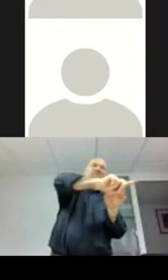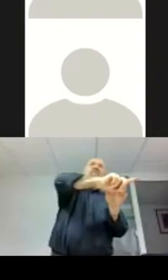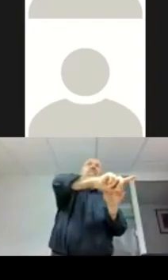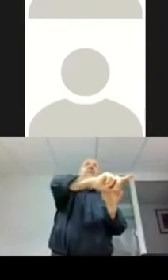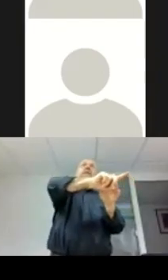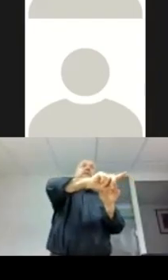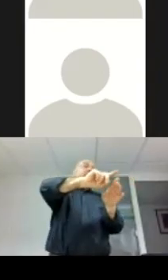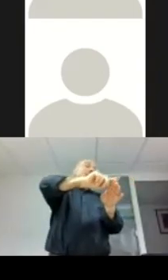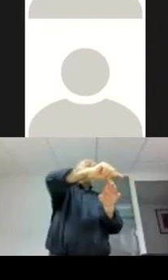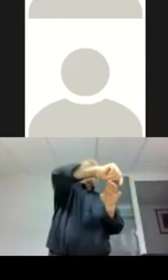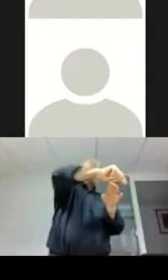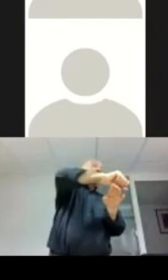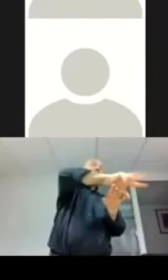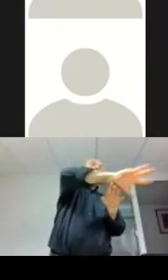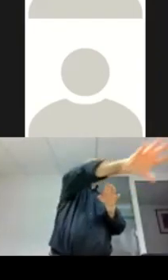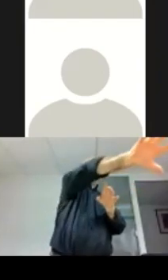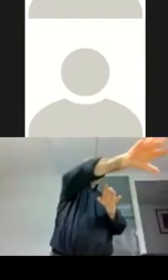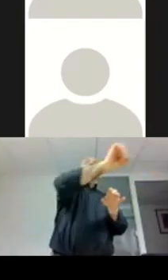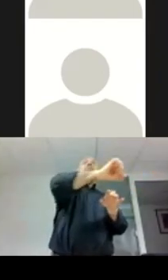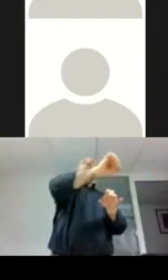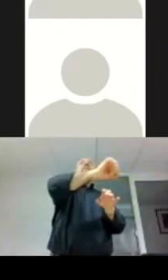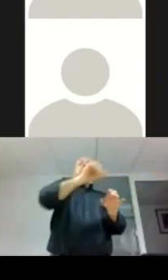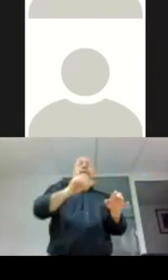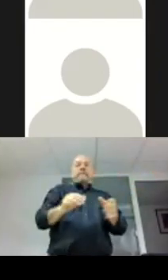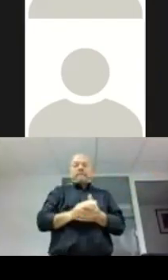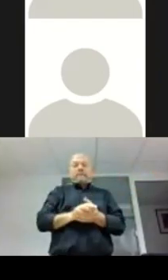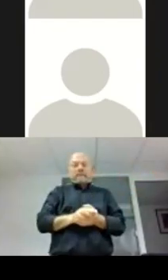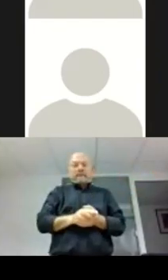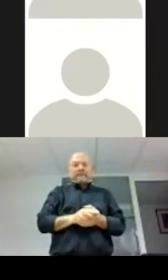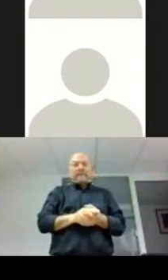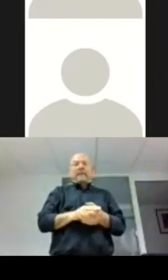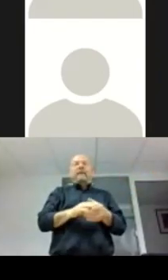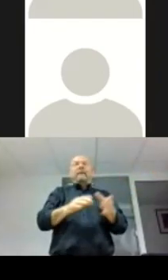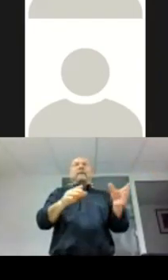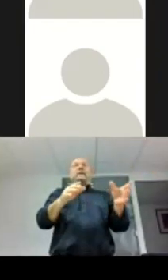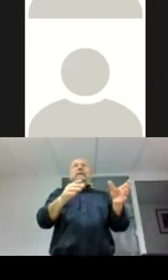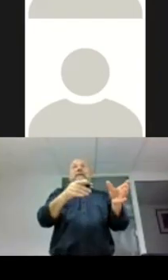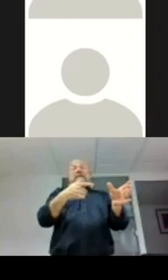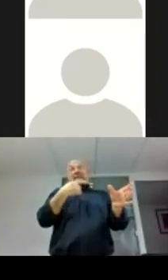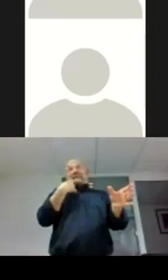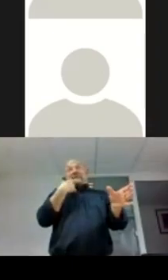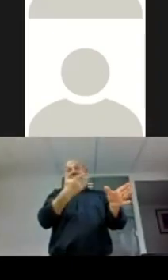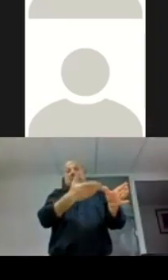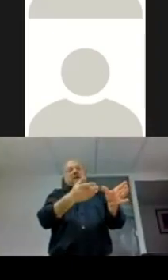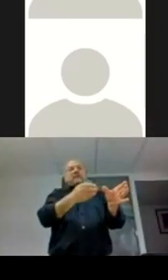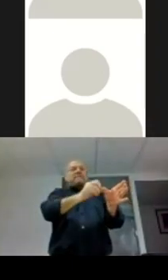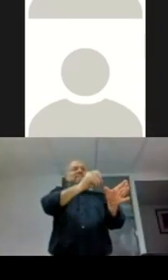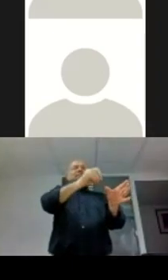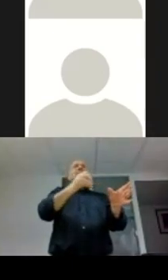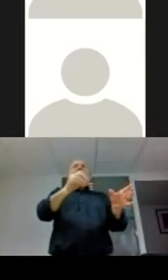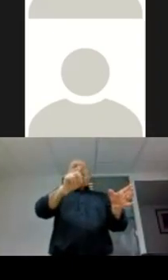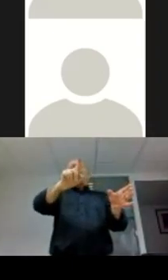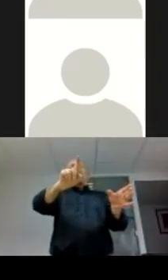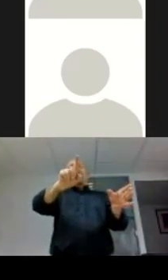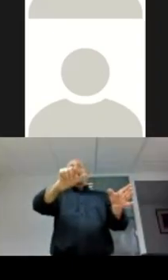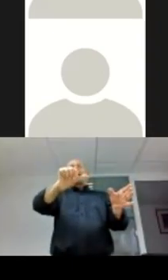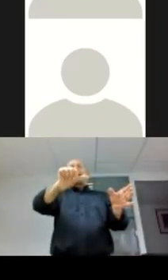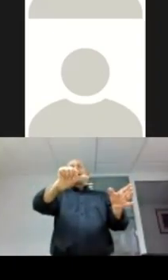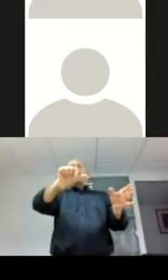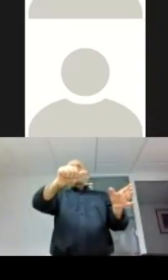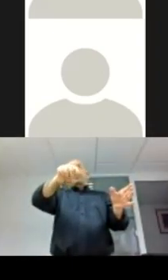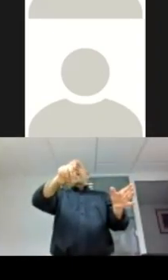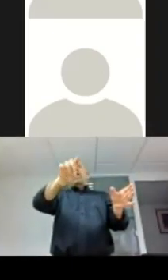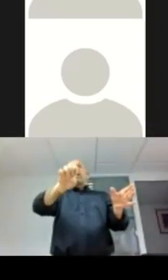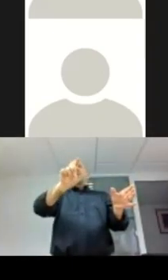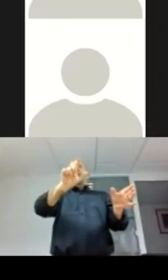de la paroi du côlon, et que donc il y a un risque d'invasion des ganglions dont je vous ai parlé, et donc